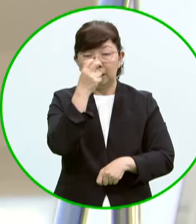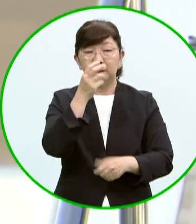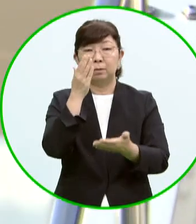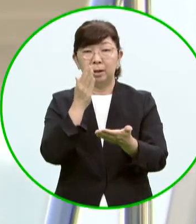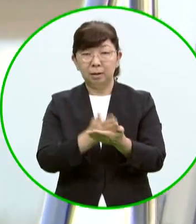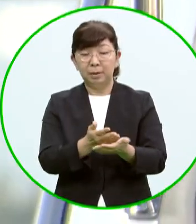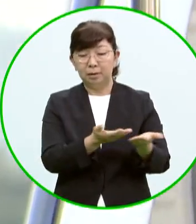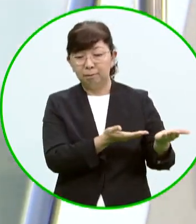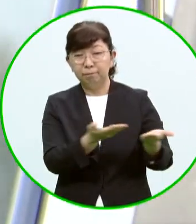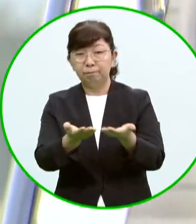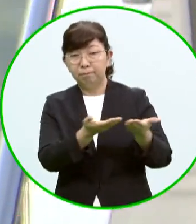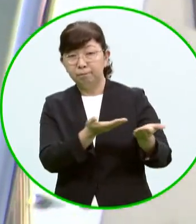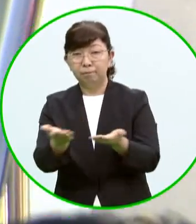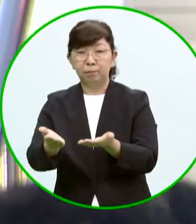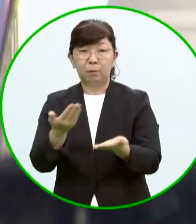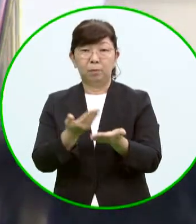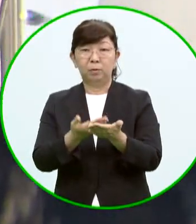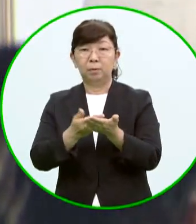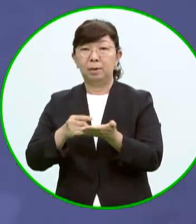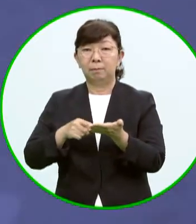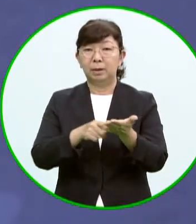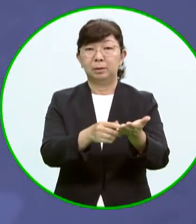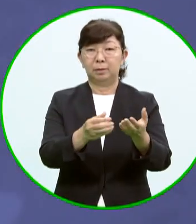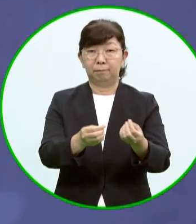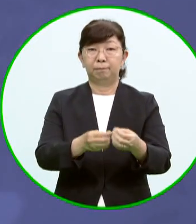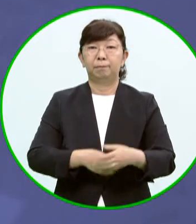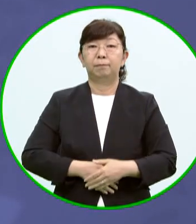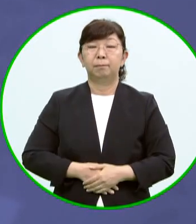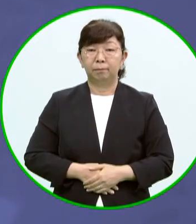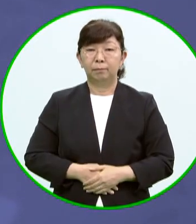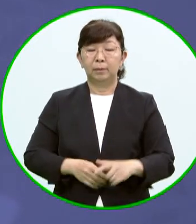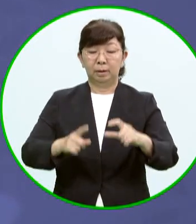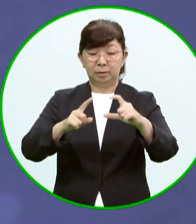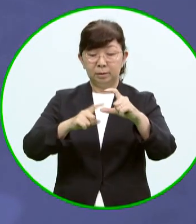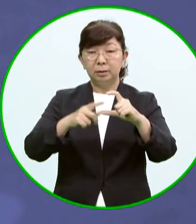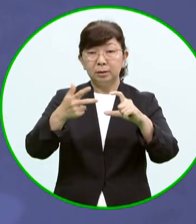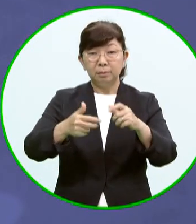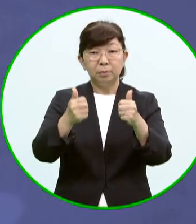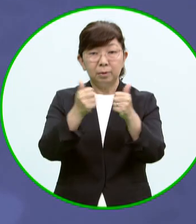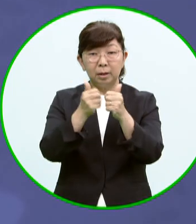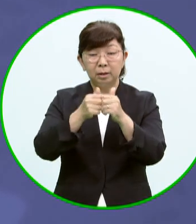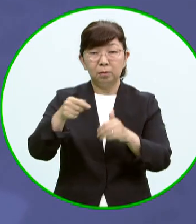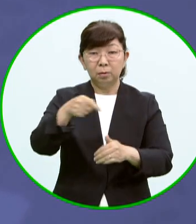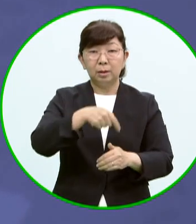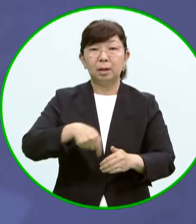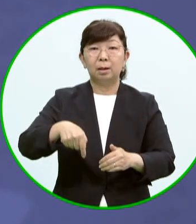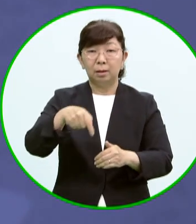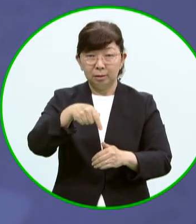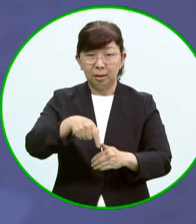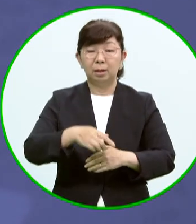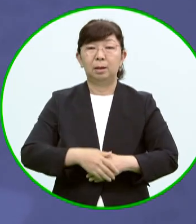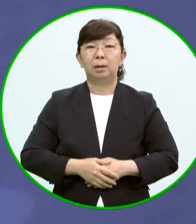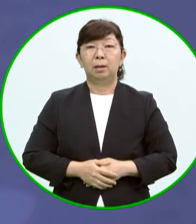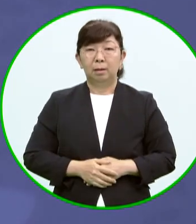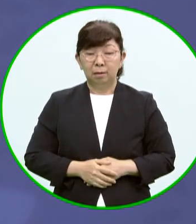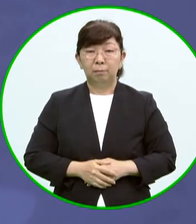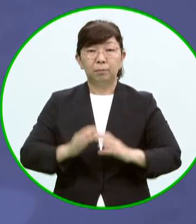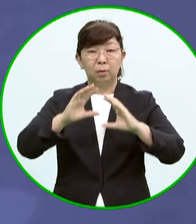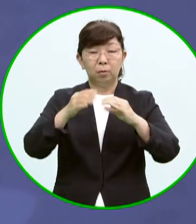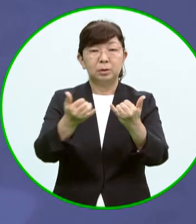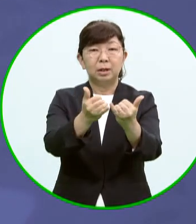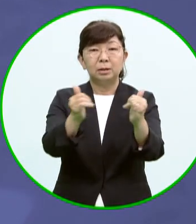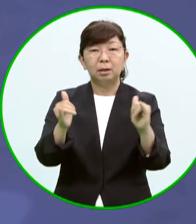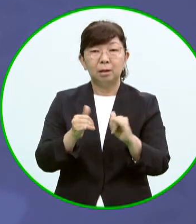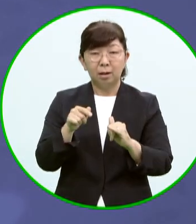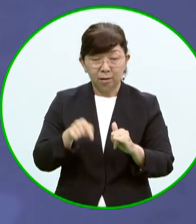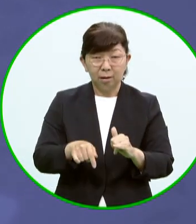措置を控えるようを求めましたG7首脳官でえ国際社会